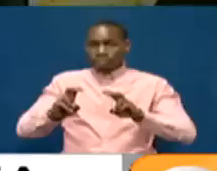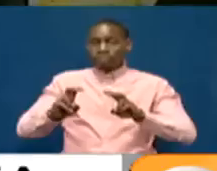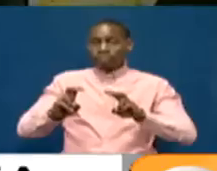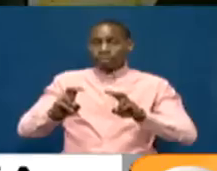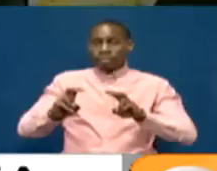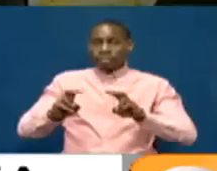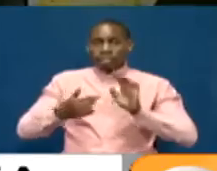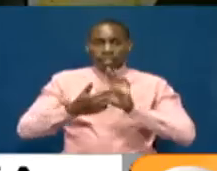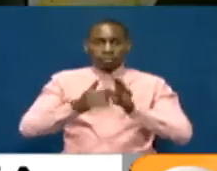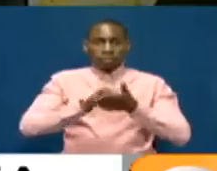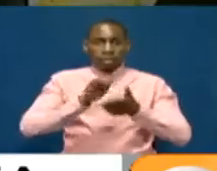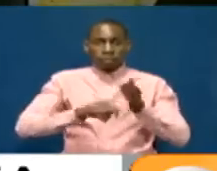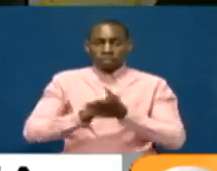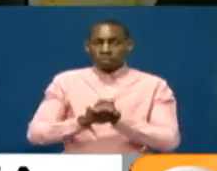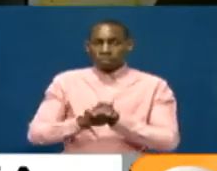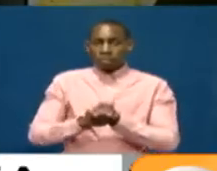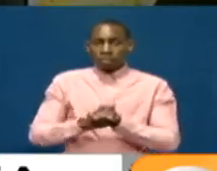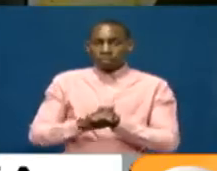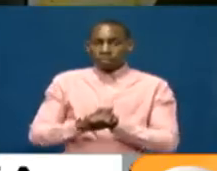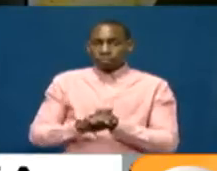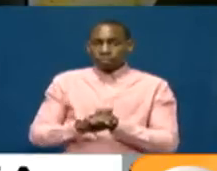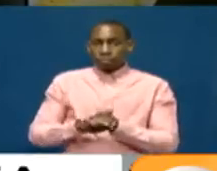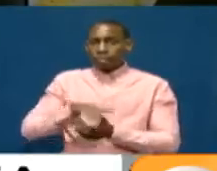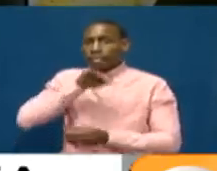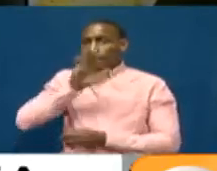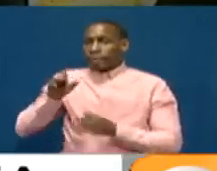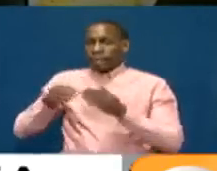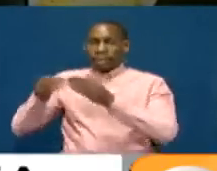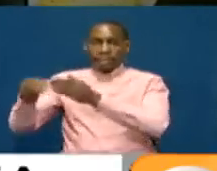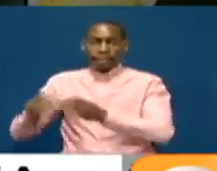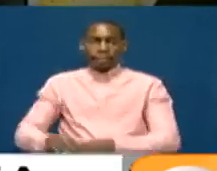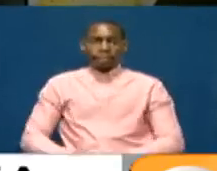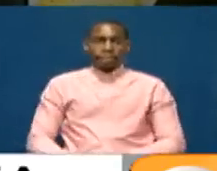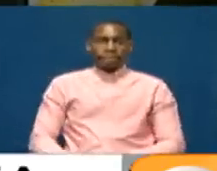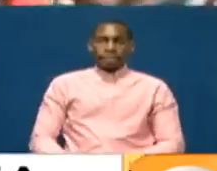maoni zinazoonyesha umaarufu wa mgombea wa Azimio Raila Odinga.